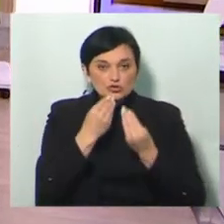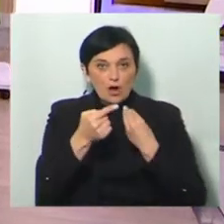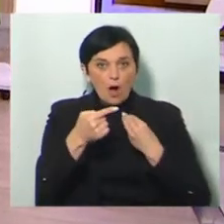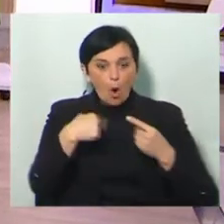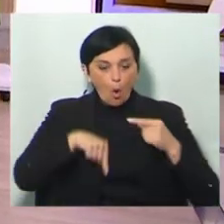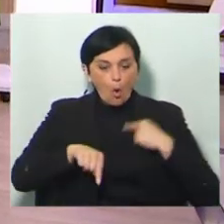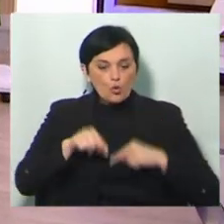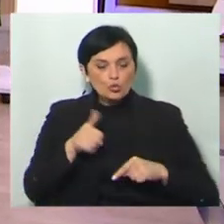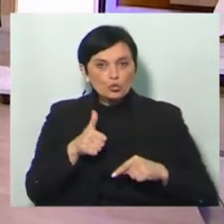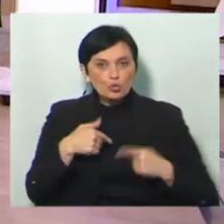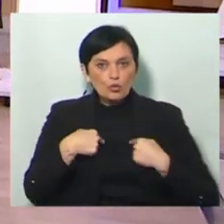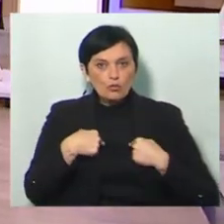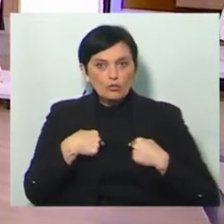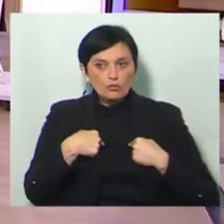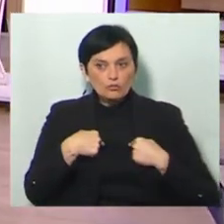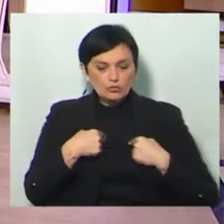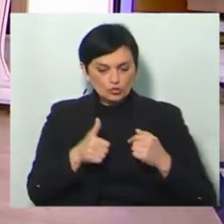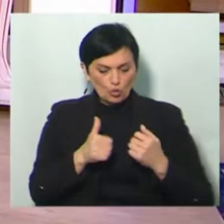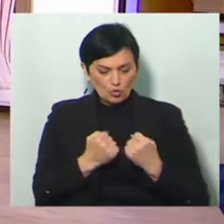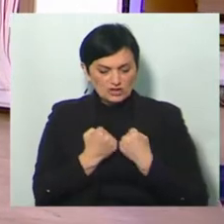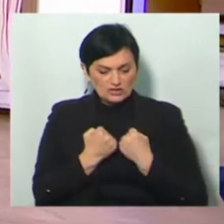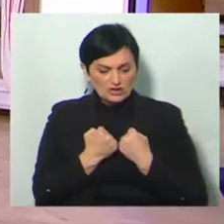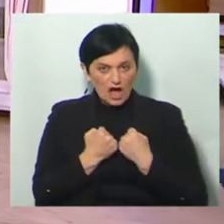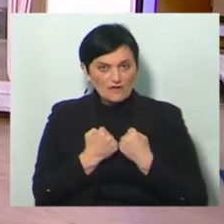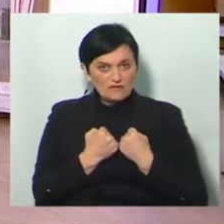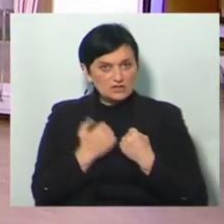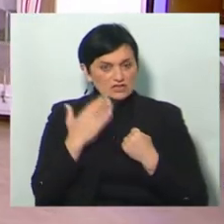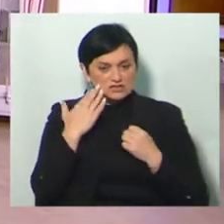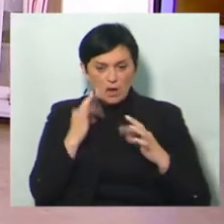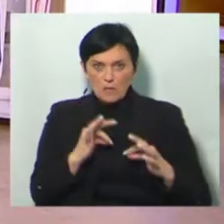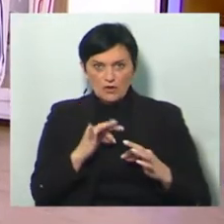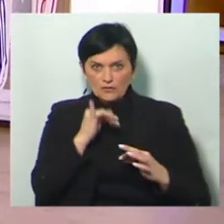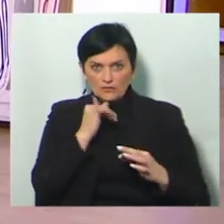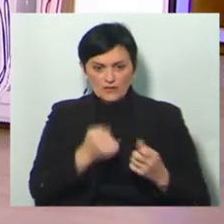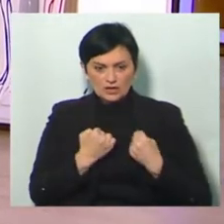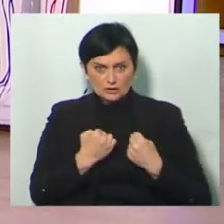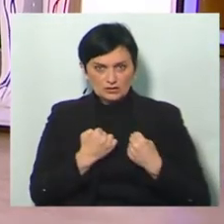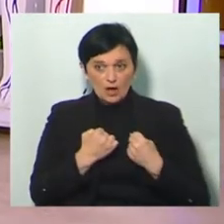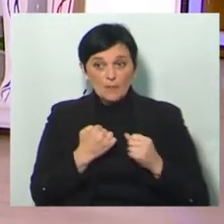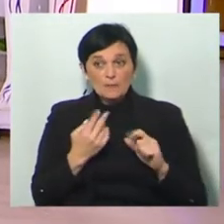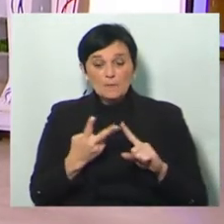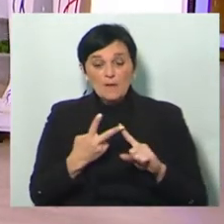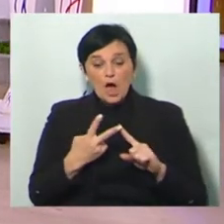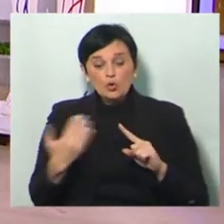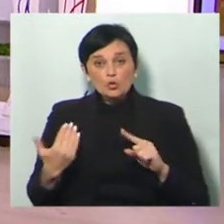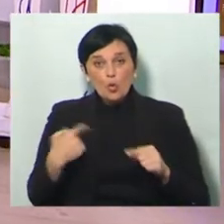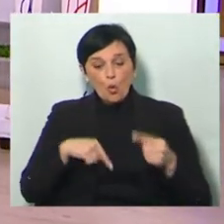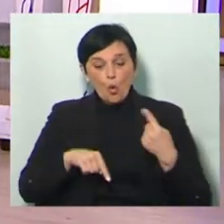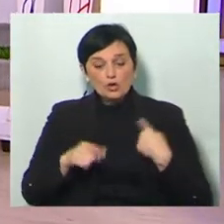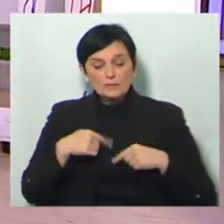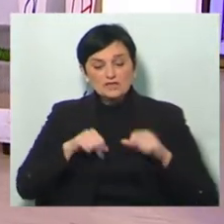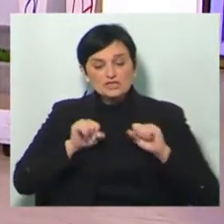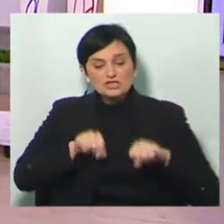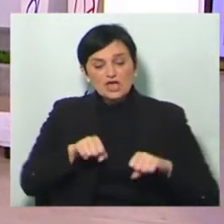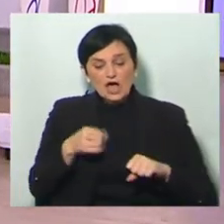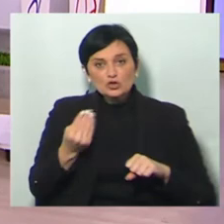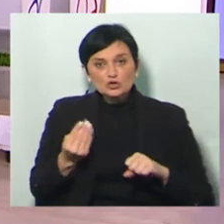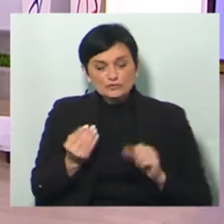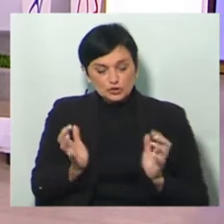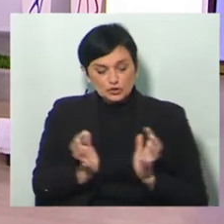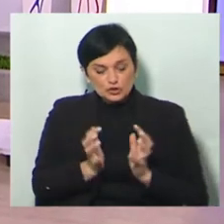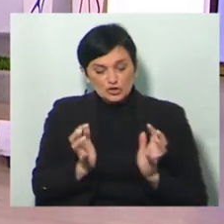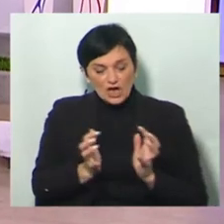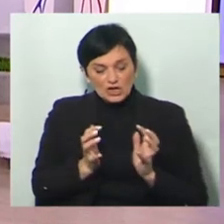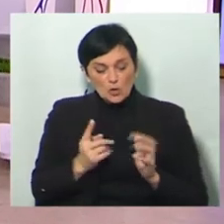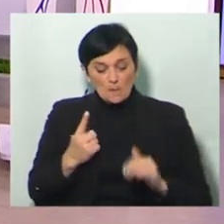მოიქცეს ორგანიზმი? Როგორ დაიცვას ეს პრინციპი სამართლიანობისა და როგორ მისცეს მეორე მხრივ ორგანიზმს საშუალება